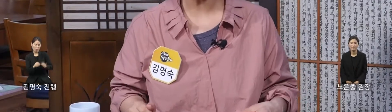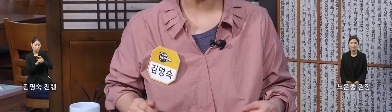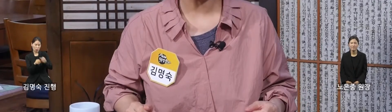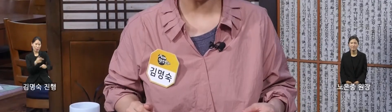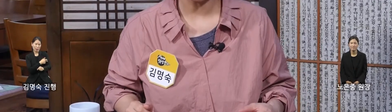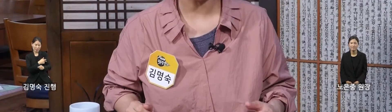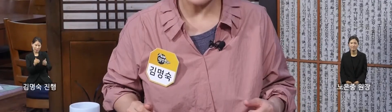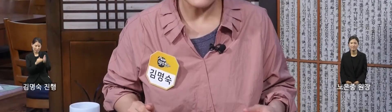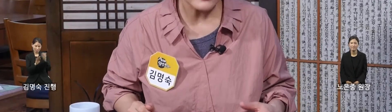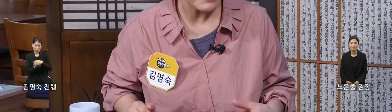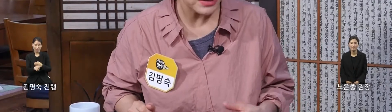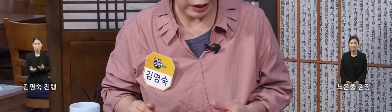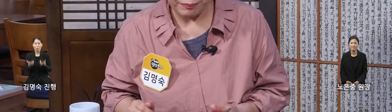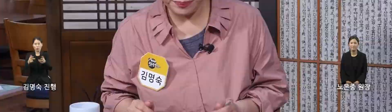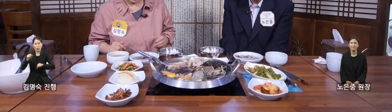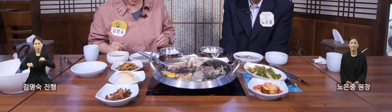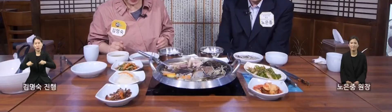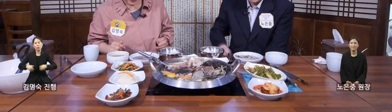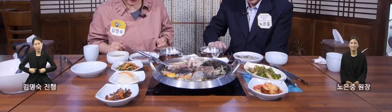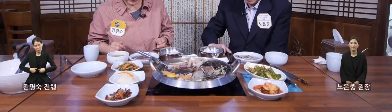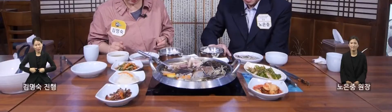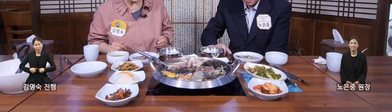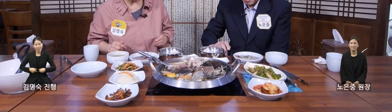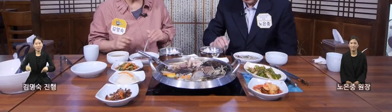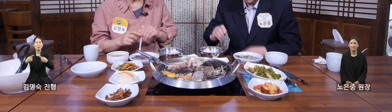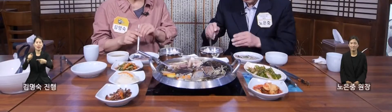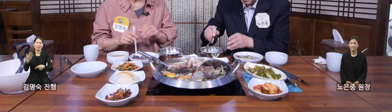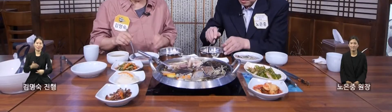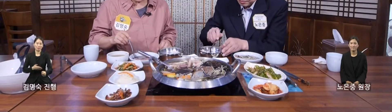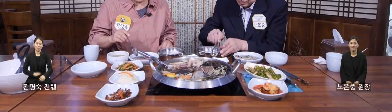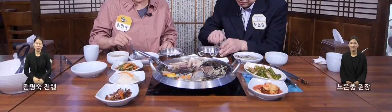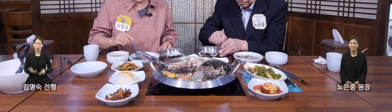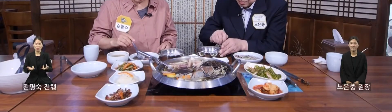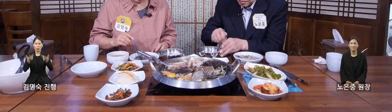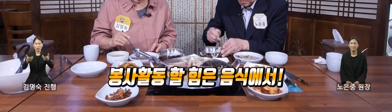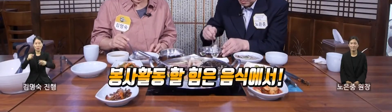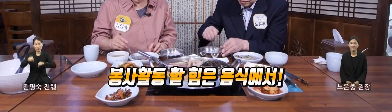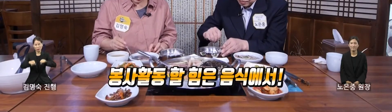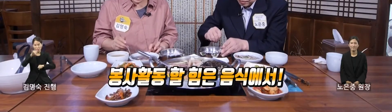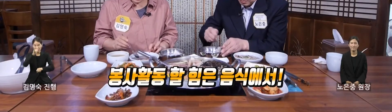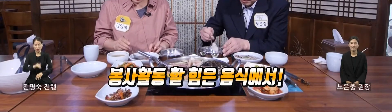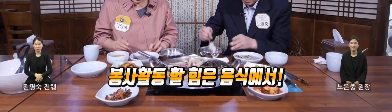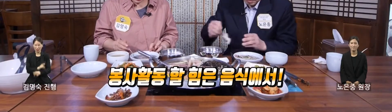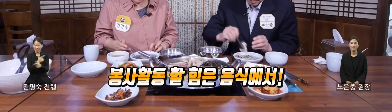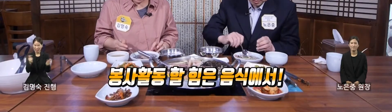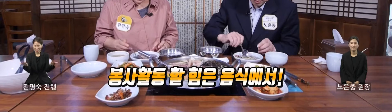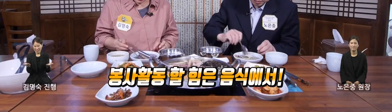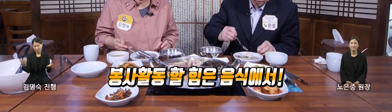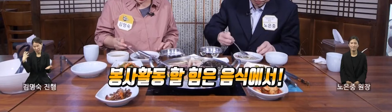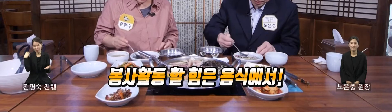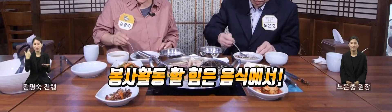이제 또 봉사활동 할 때가 됐습니다. 네. 자, 봉사활동도 하고 여러 가지 일을